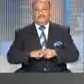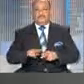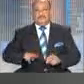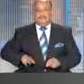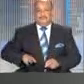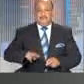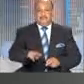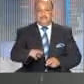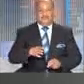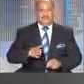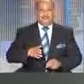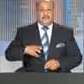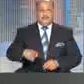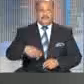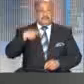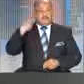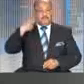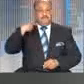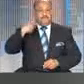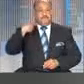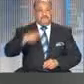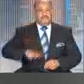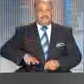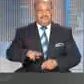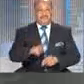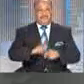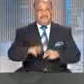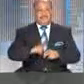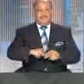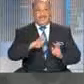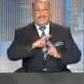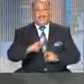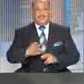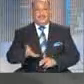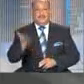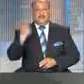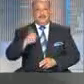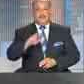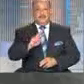منذ 26 سنة بعد أن تقدمت بنسبة 40%.